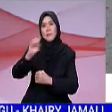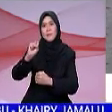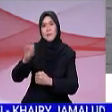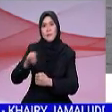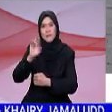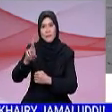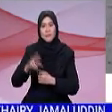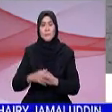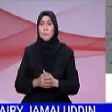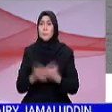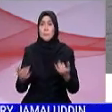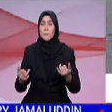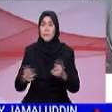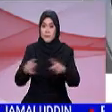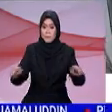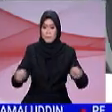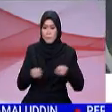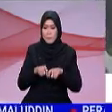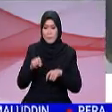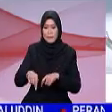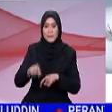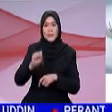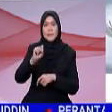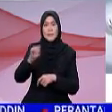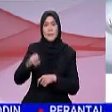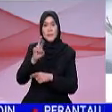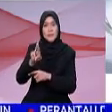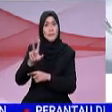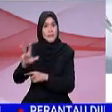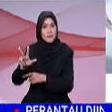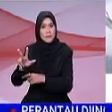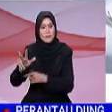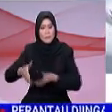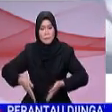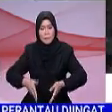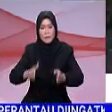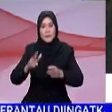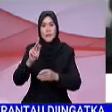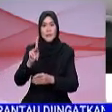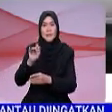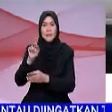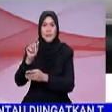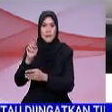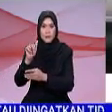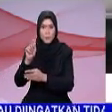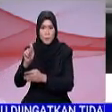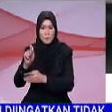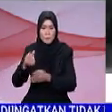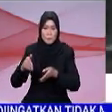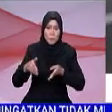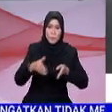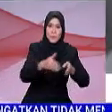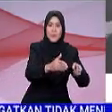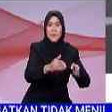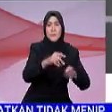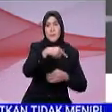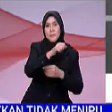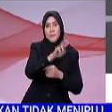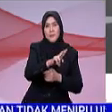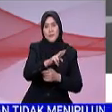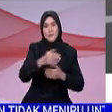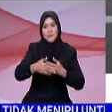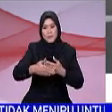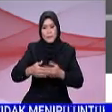membuat lintas langsung ketika ini merupakan SJR 3 iaitu Jalan Kinarut menuju ke daerah Papar bersebelahan dengan